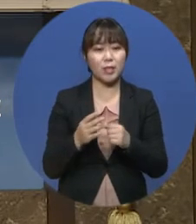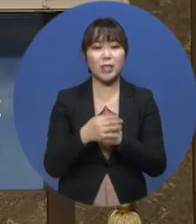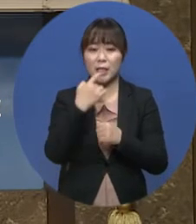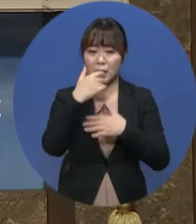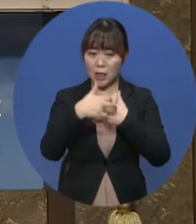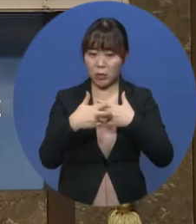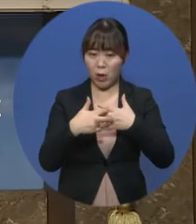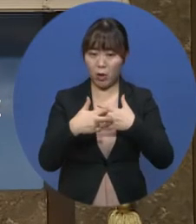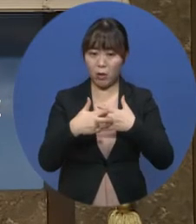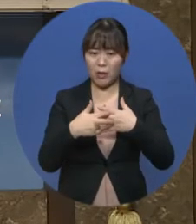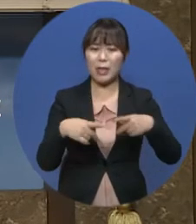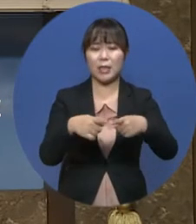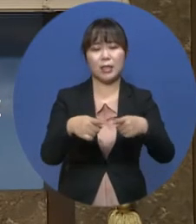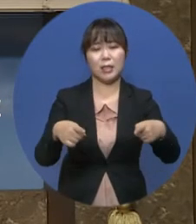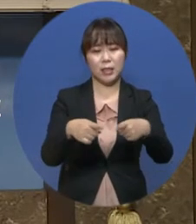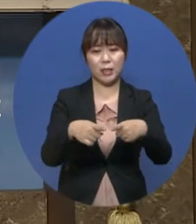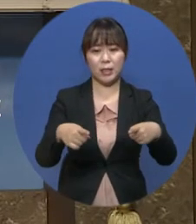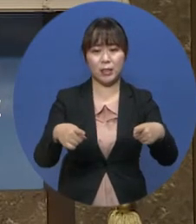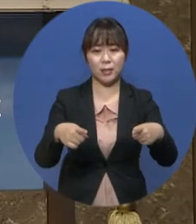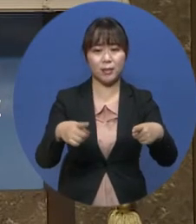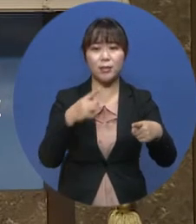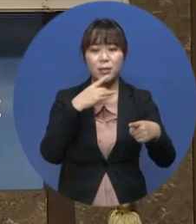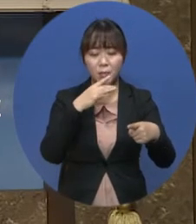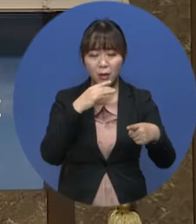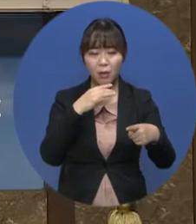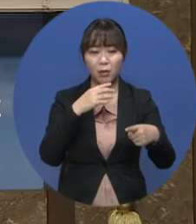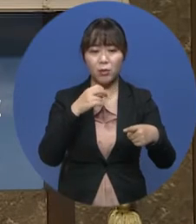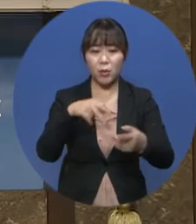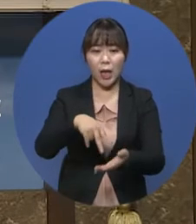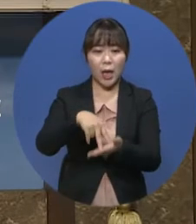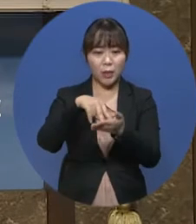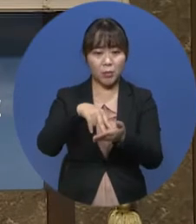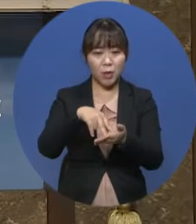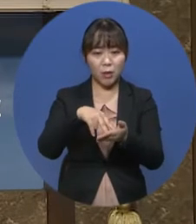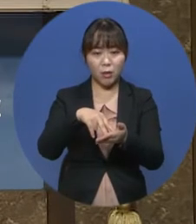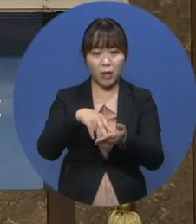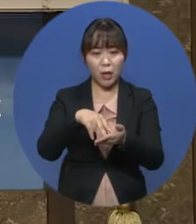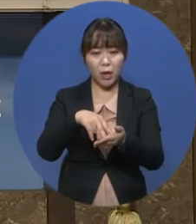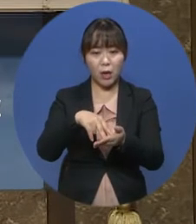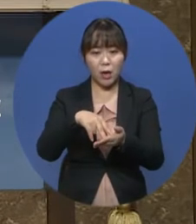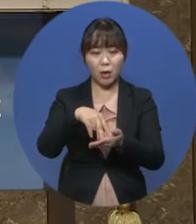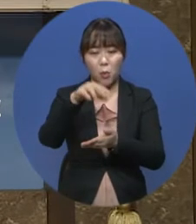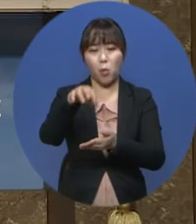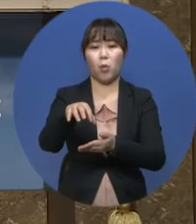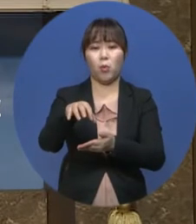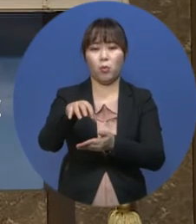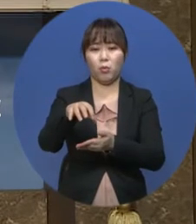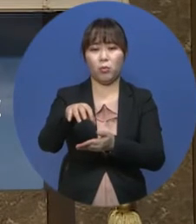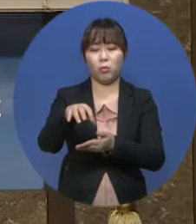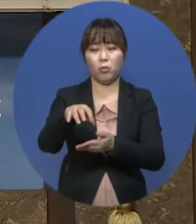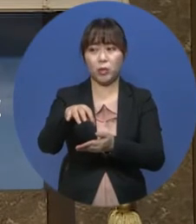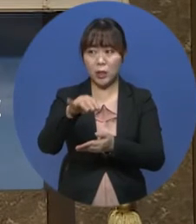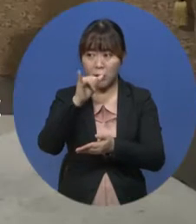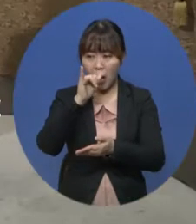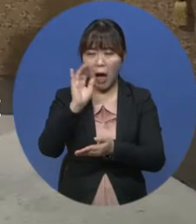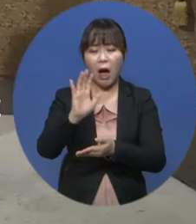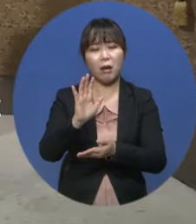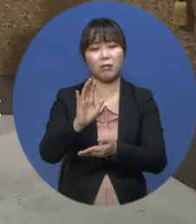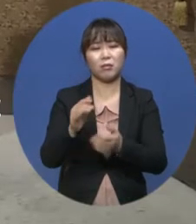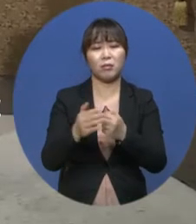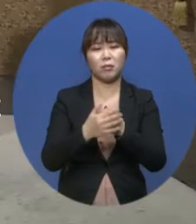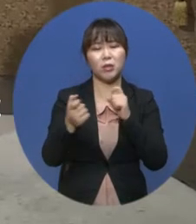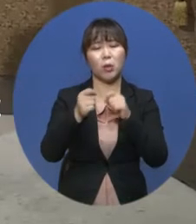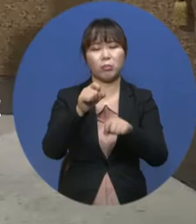꼭 1층에 많이 있다고나 엘리베이터가 준비되어 있는 그 곳이라고 할 수 없겠다 하나인데요 그리고 사용해